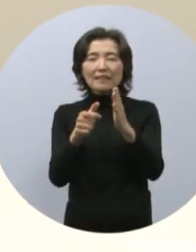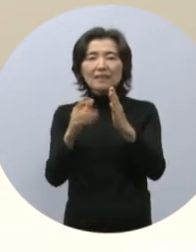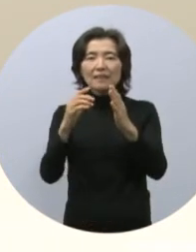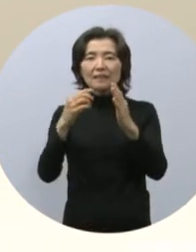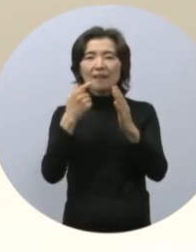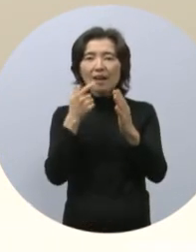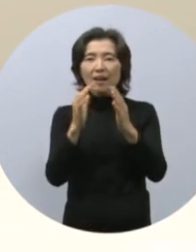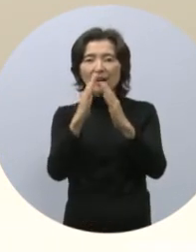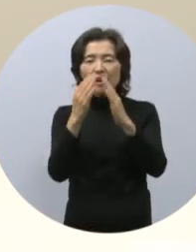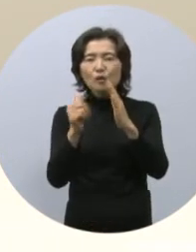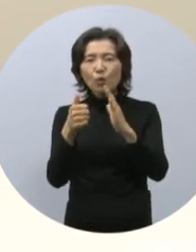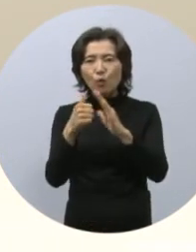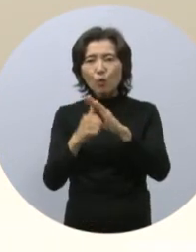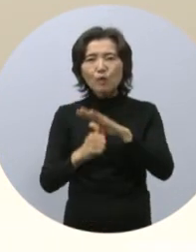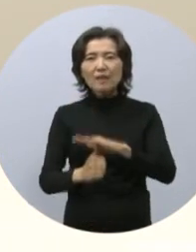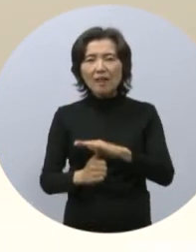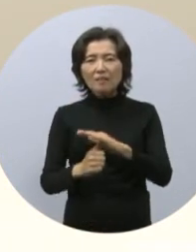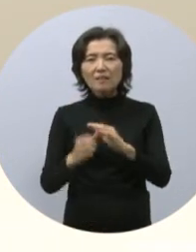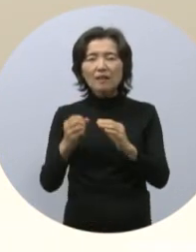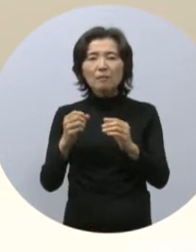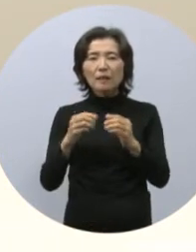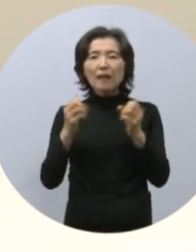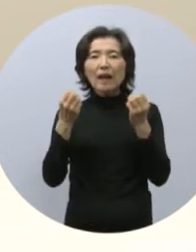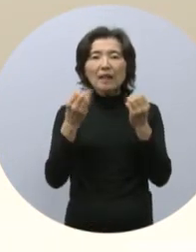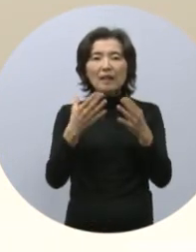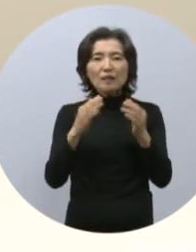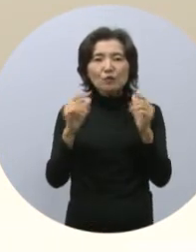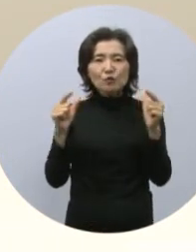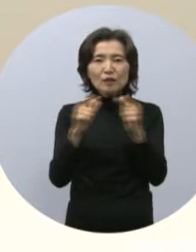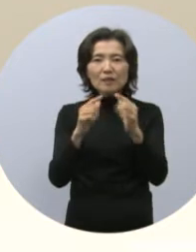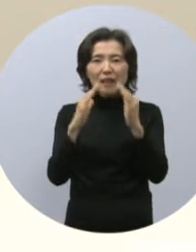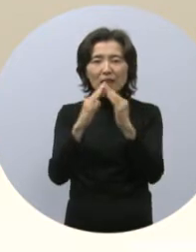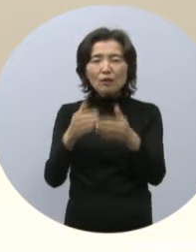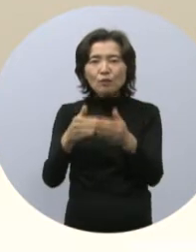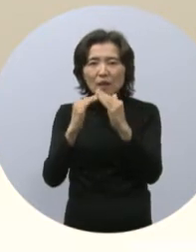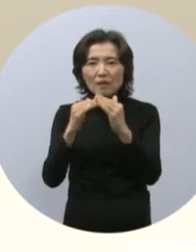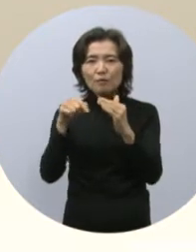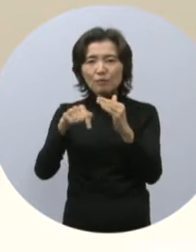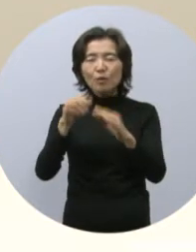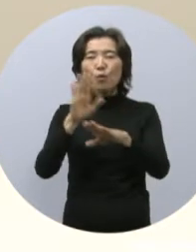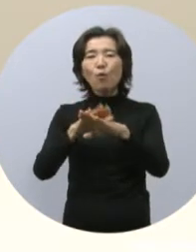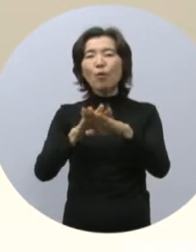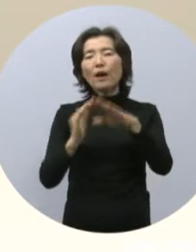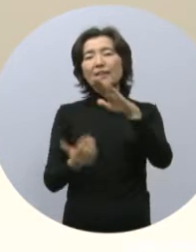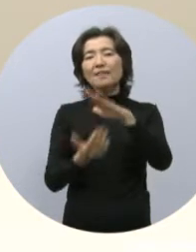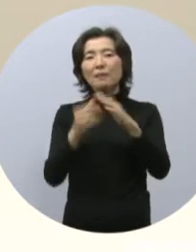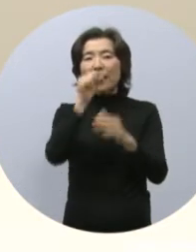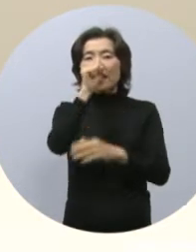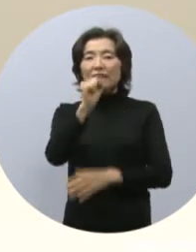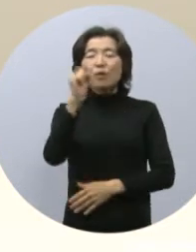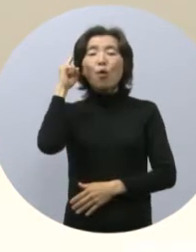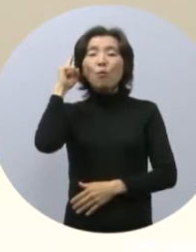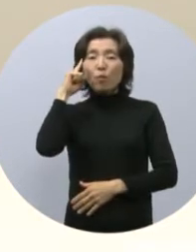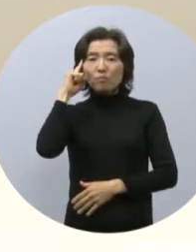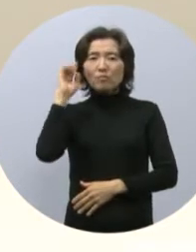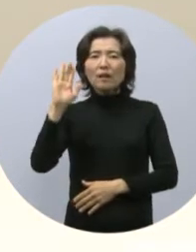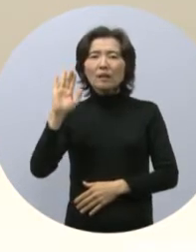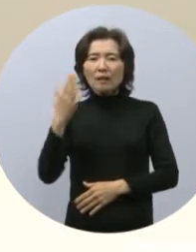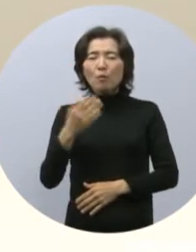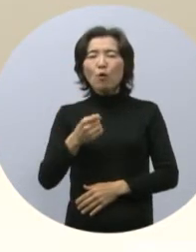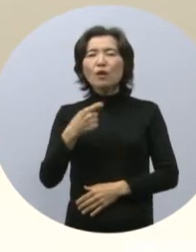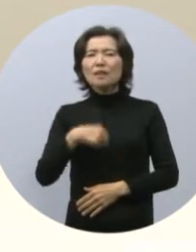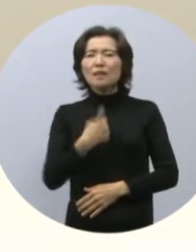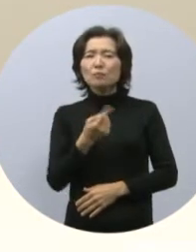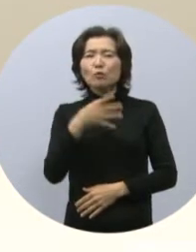耐火、そして小さく建てると、これがもう一番いいと思います。しかし自分の年